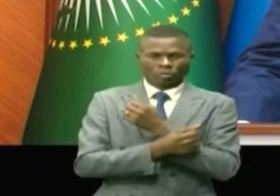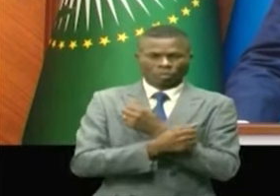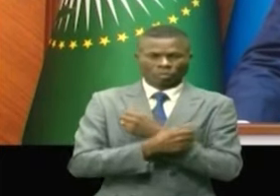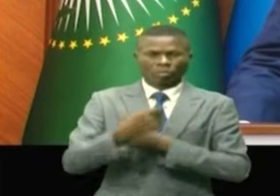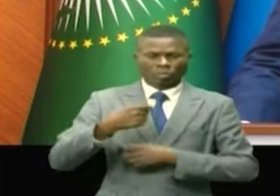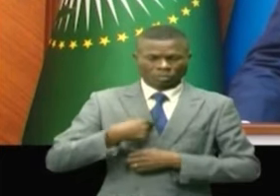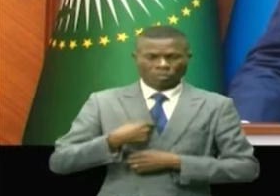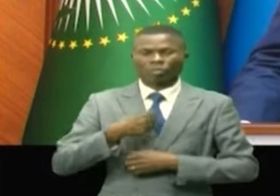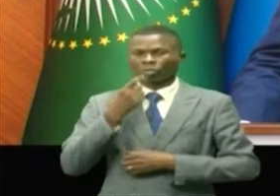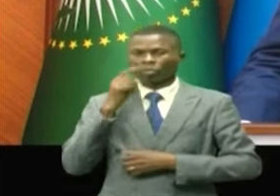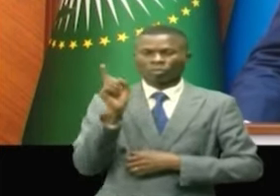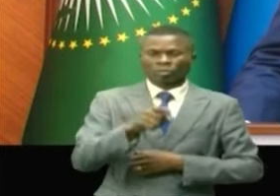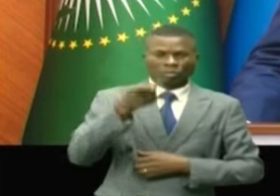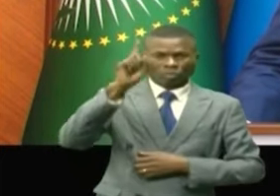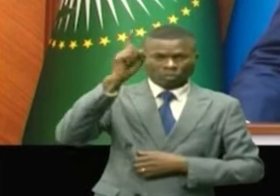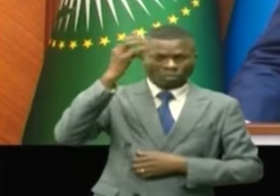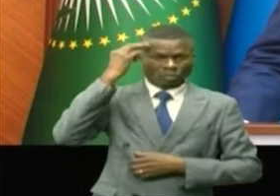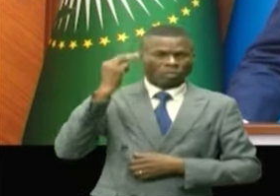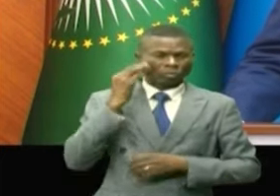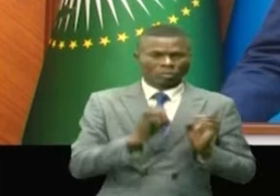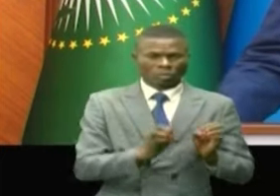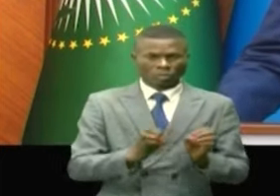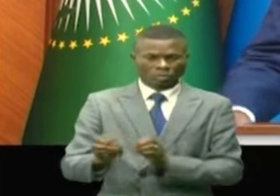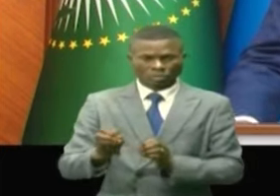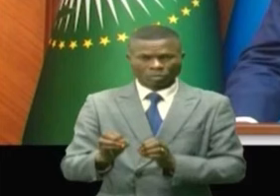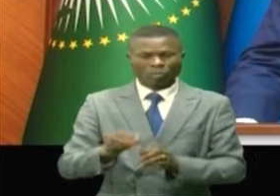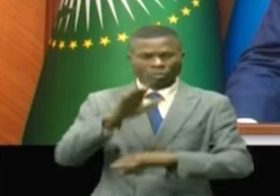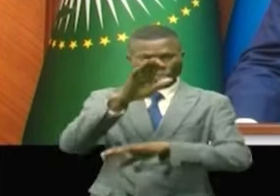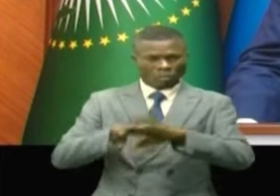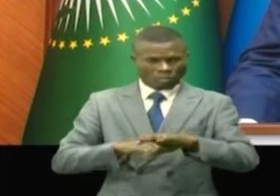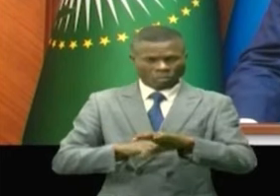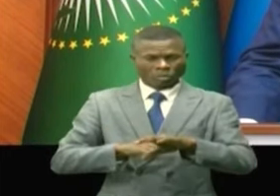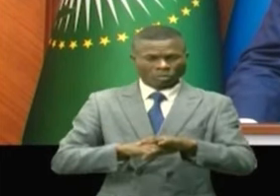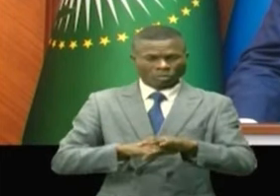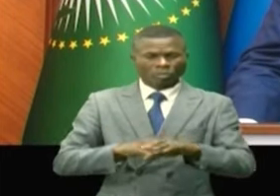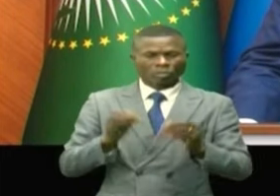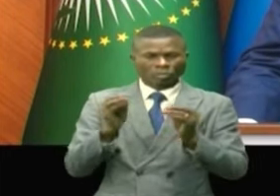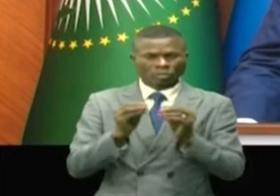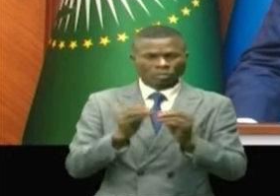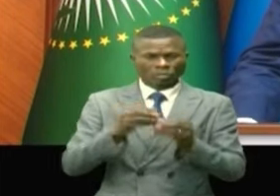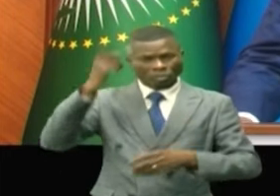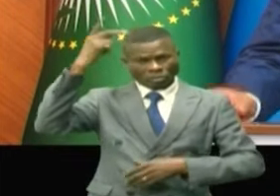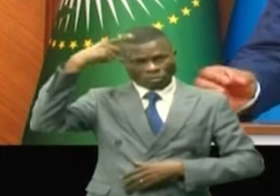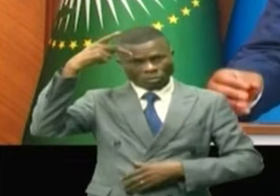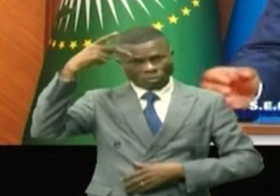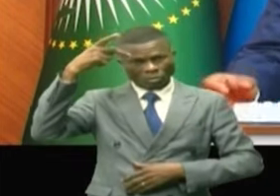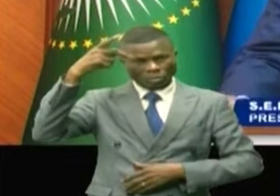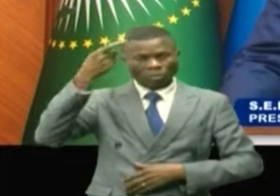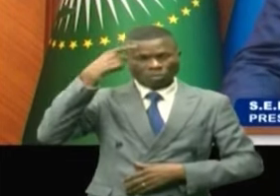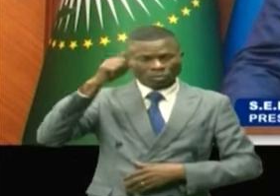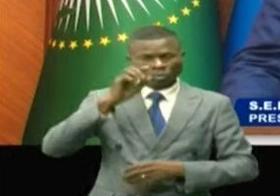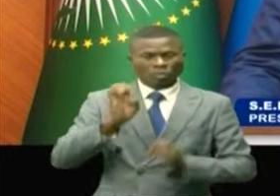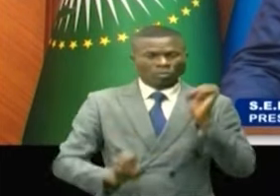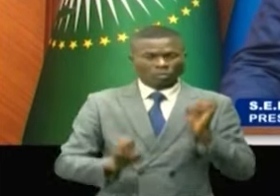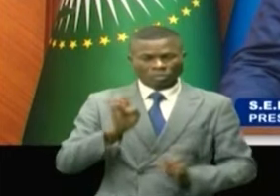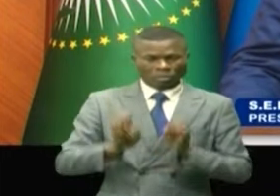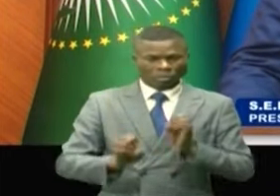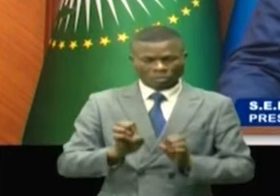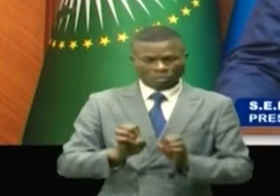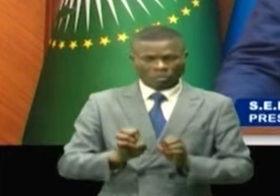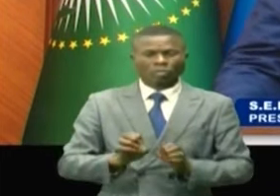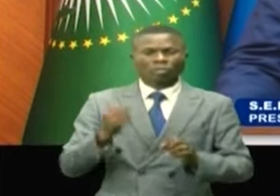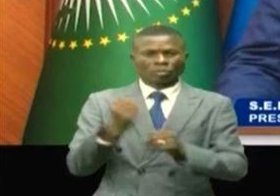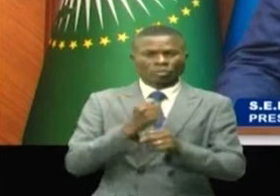donc instruit le Premier ministre d'organiser et de convoquer une table TBL ronde politique sur l'évaluation de l'état de